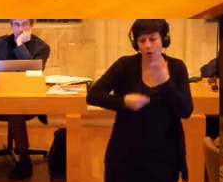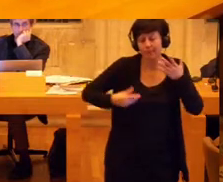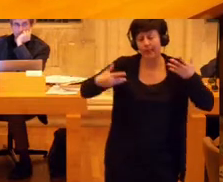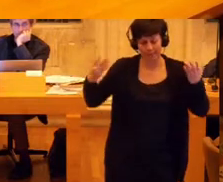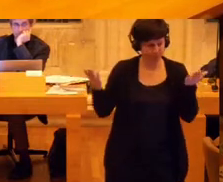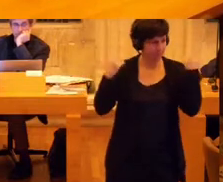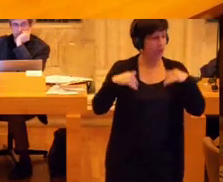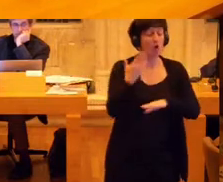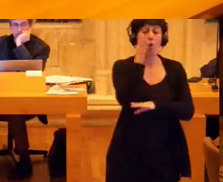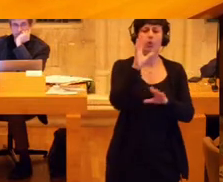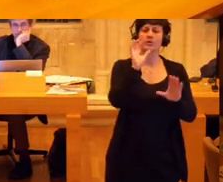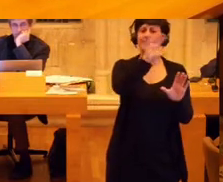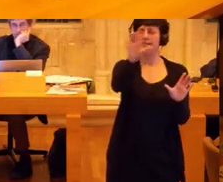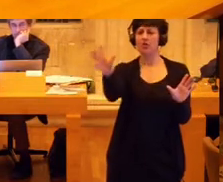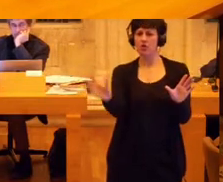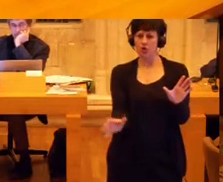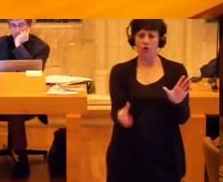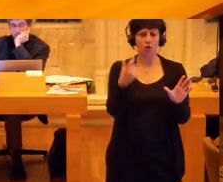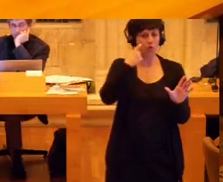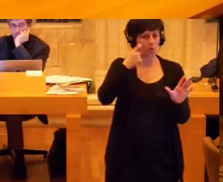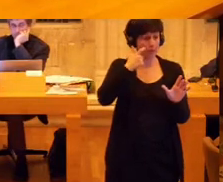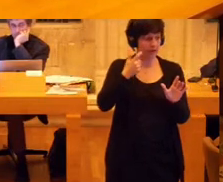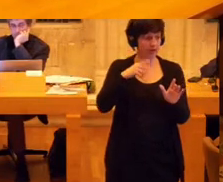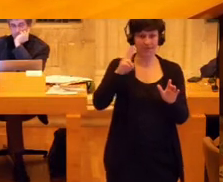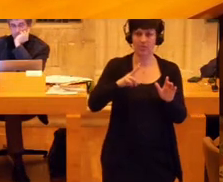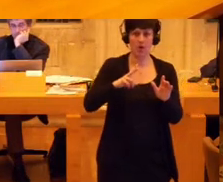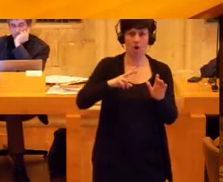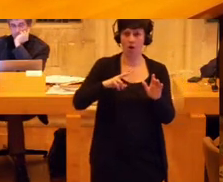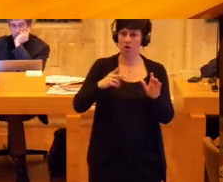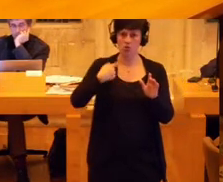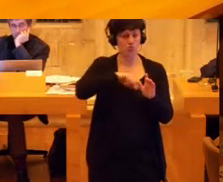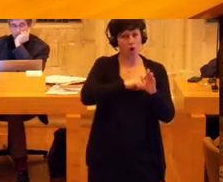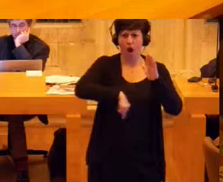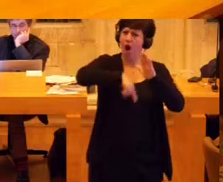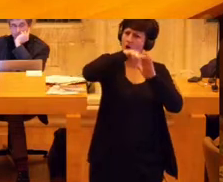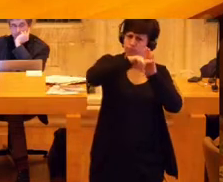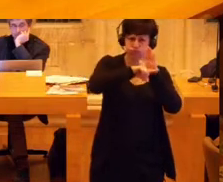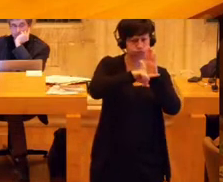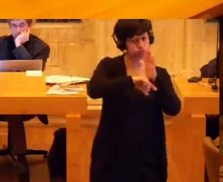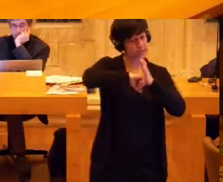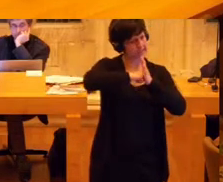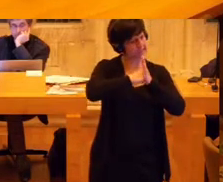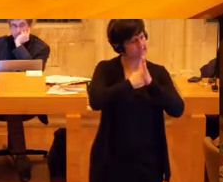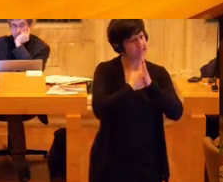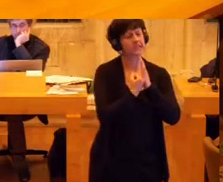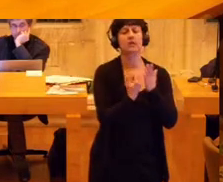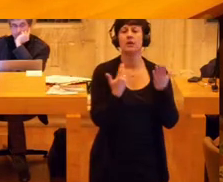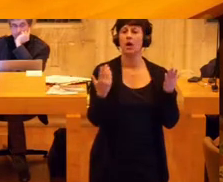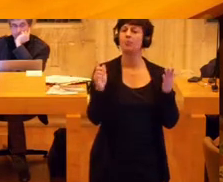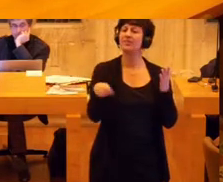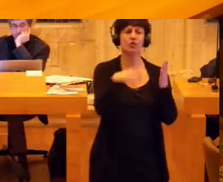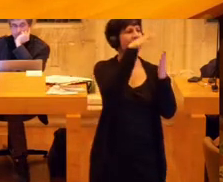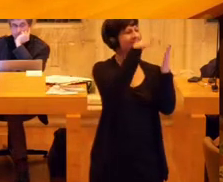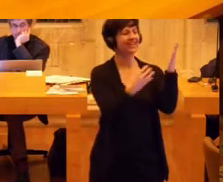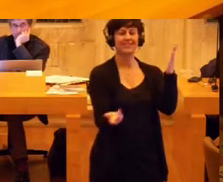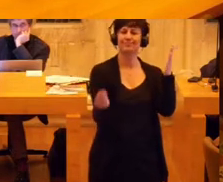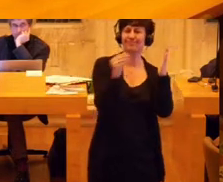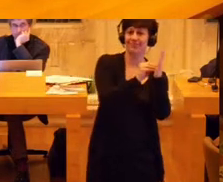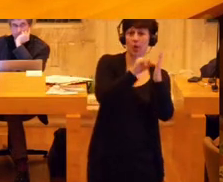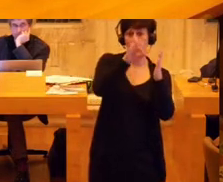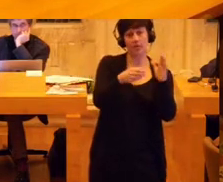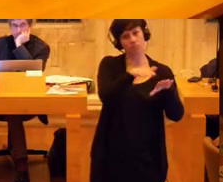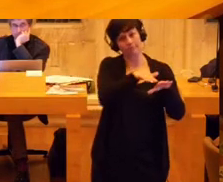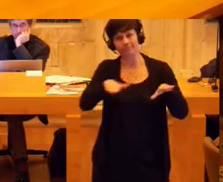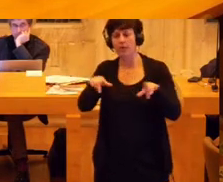on observe très largement une restriction et une restriction qui se retrouve évidemment dans le texte, mais qui va aussi se